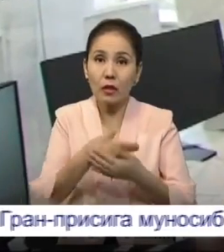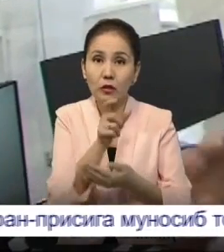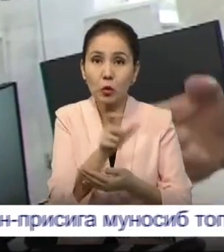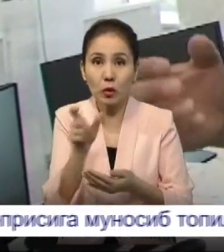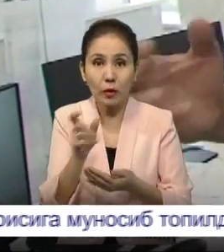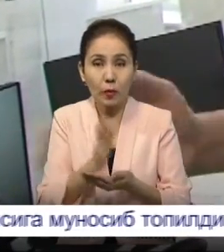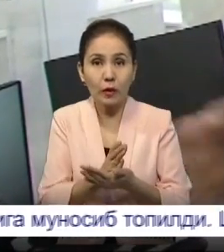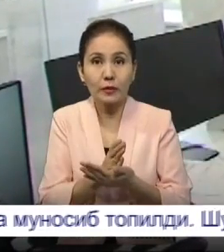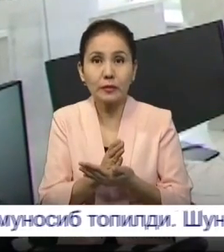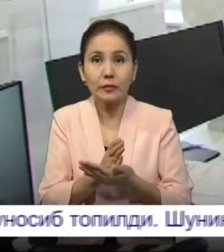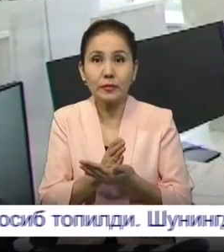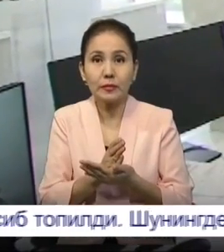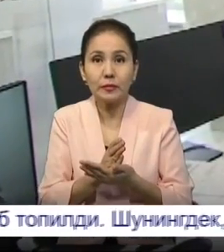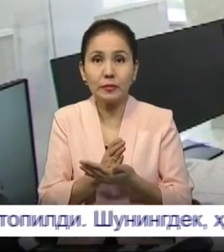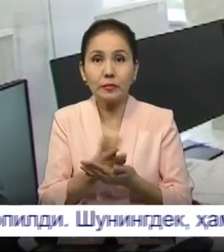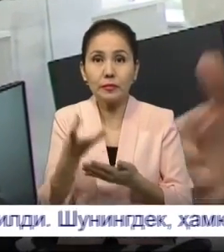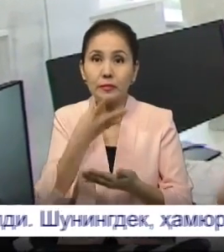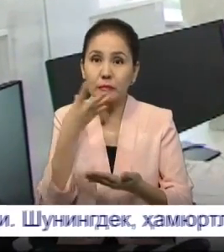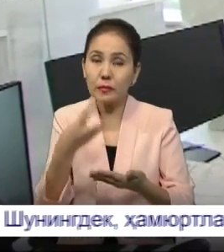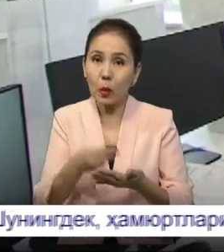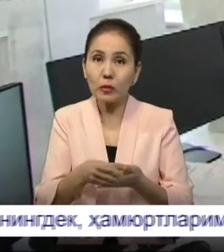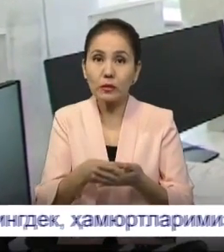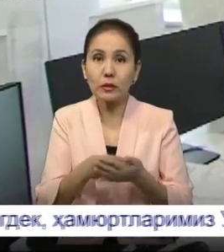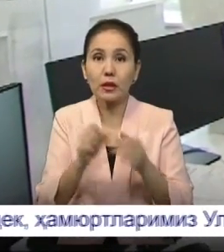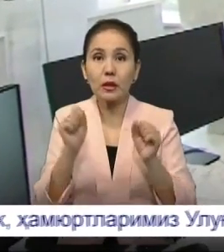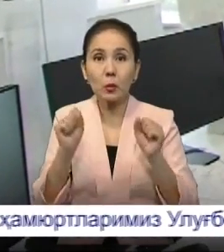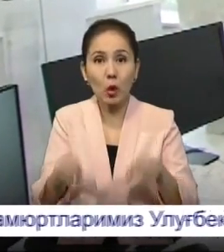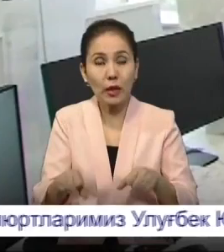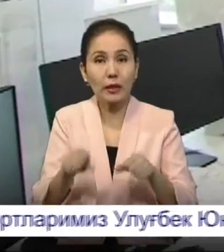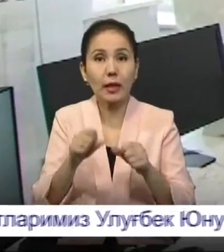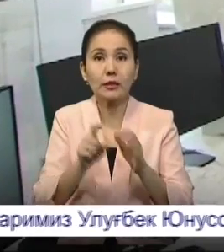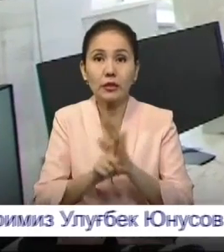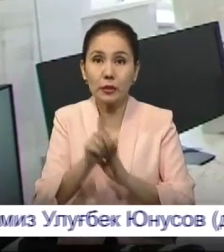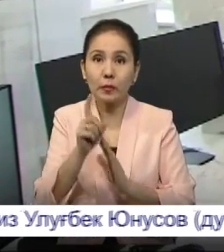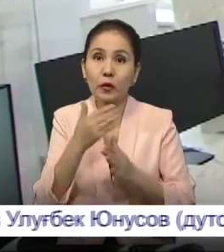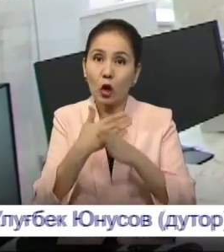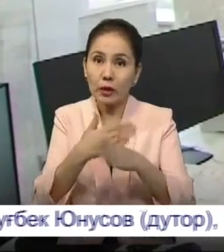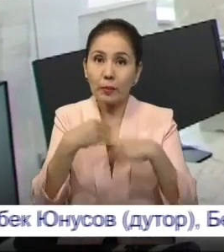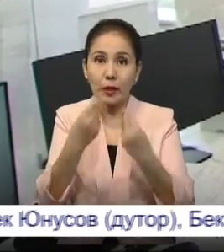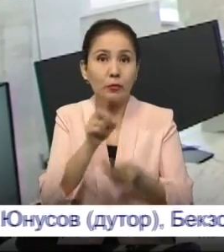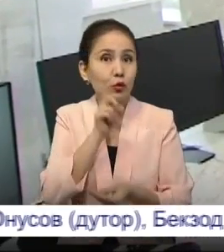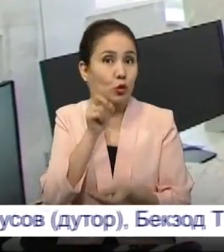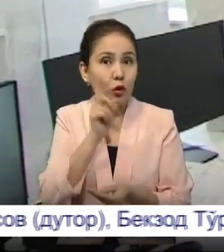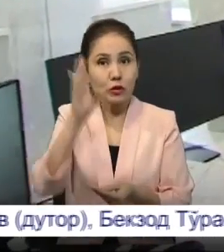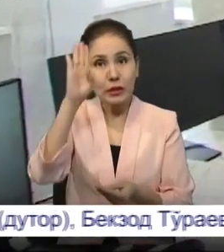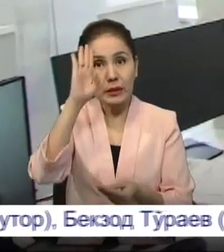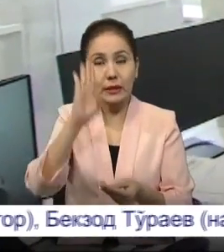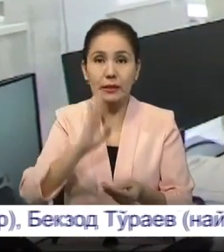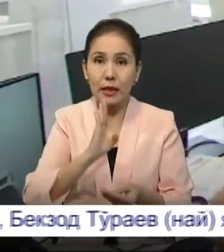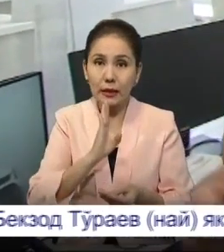mana o'z madida imkoniyatdan kelib chiqib yordam beramiz degan yosh